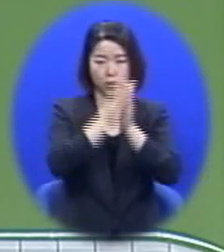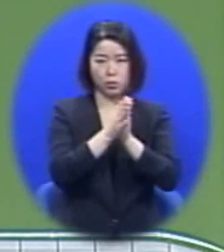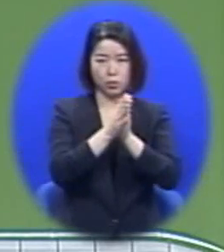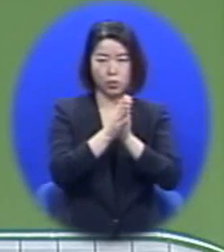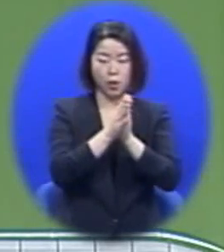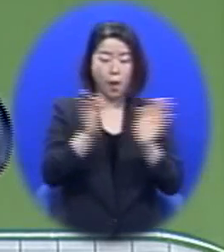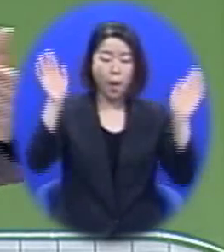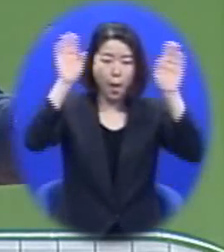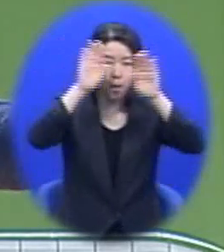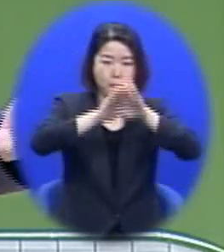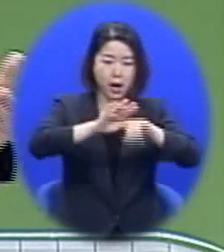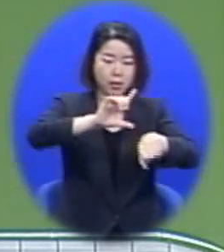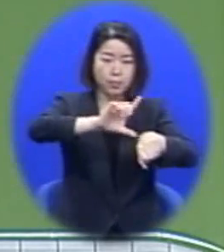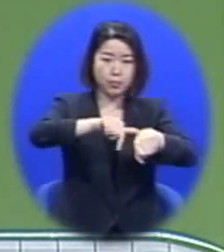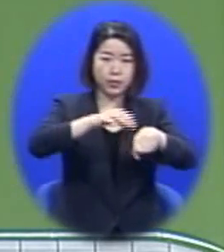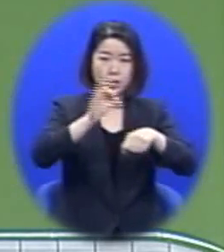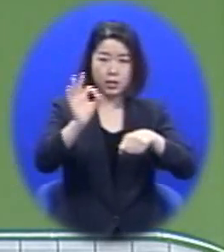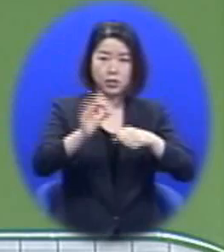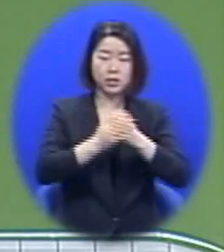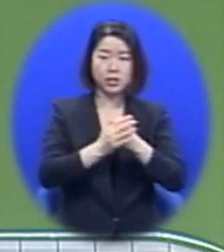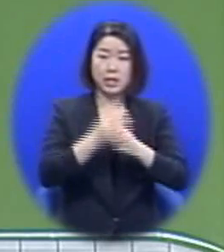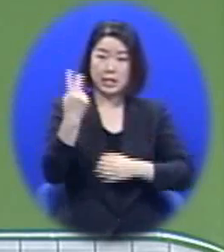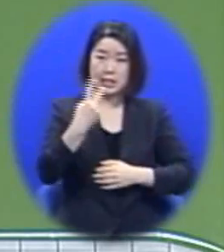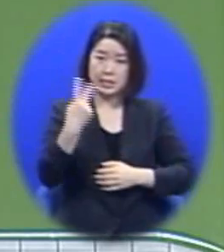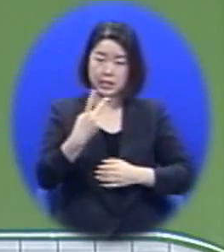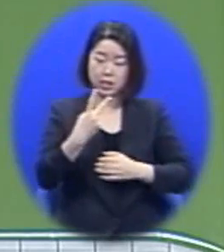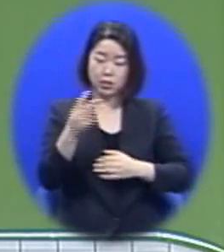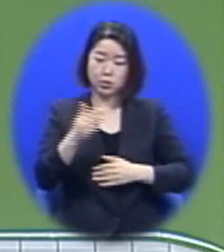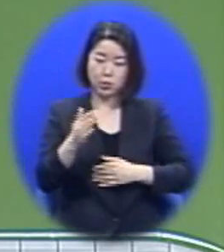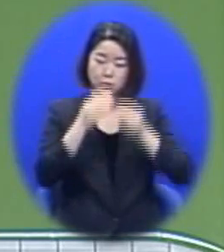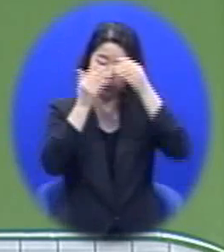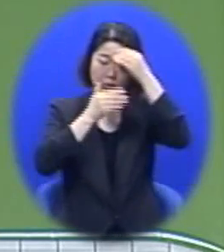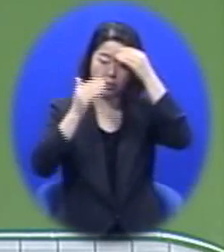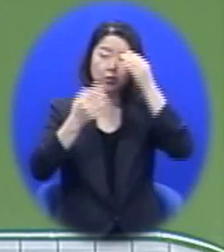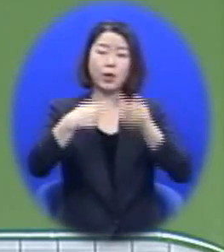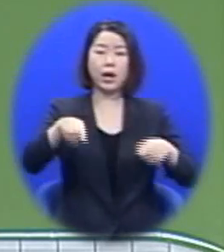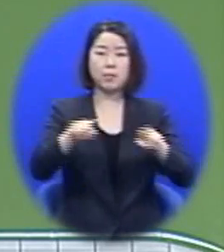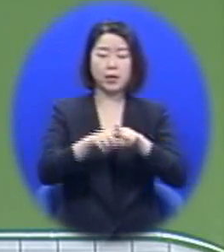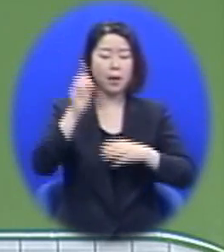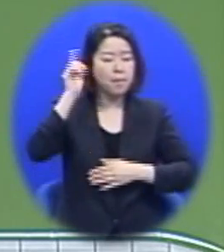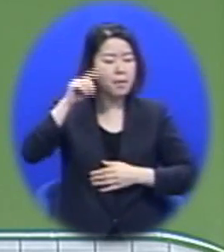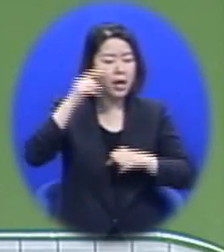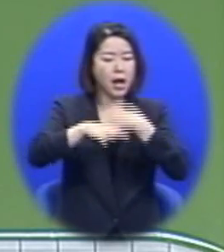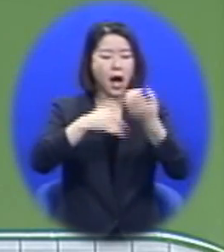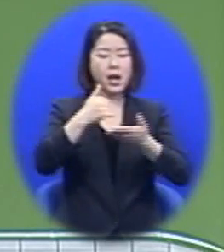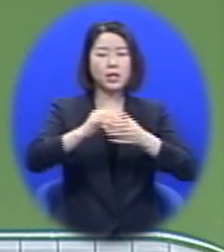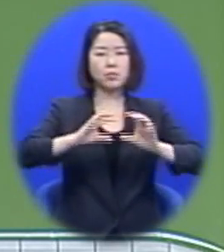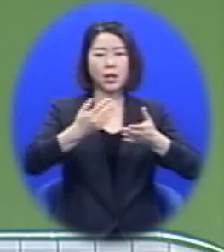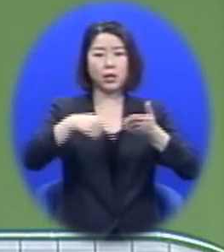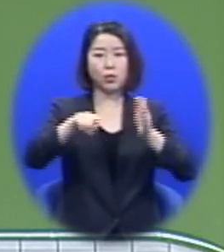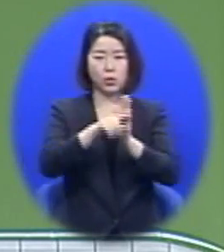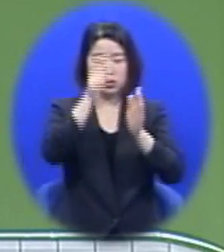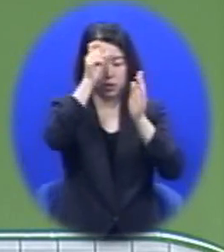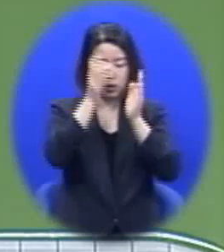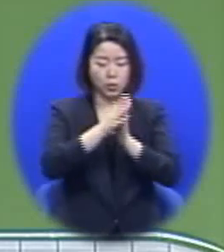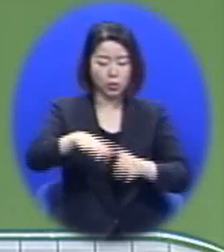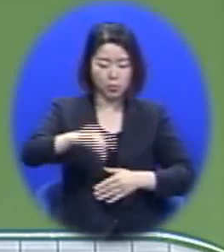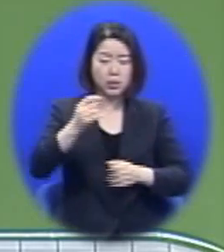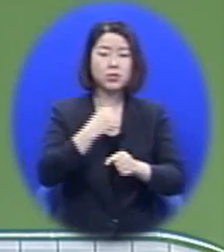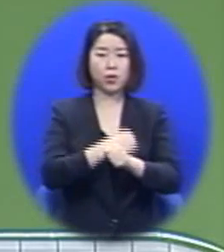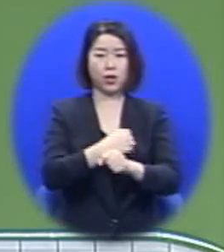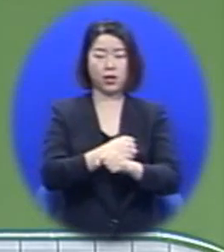10시에 한 2,000명 성도들과 함께 지금 매일 하나님의 나라를 위해서 기도를 먼저 합니다.